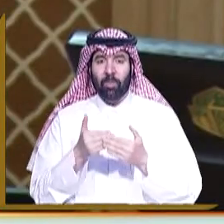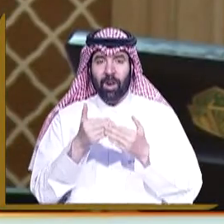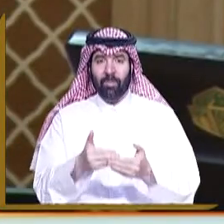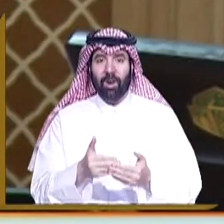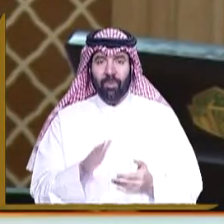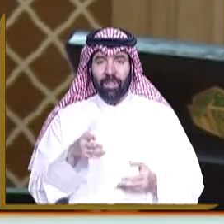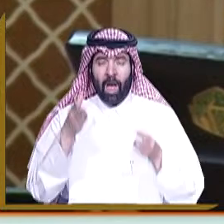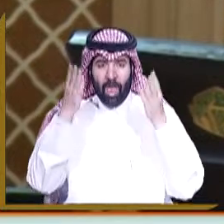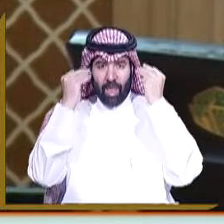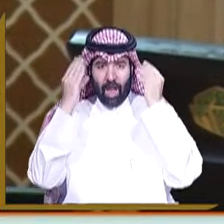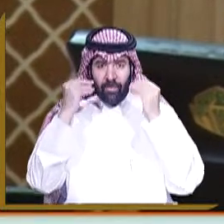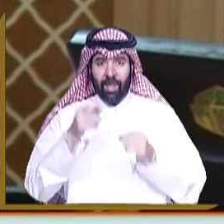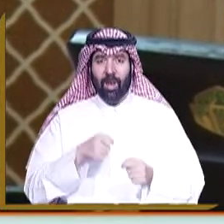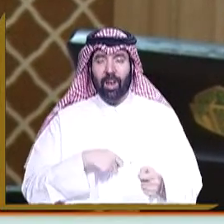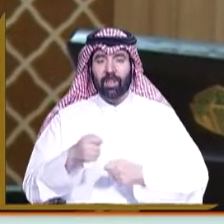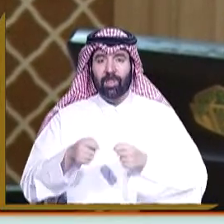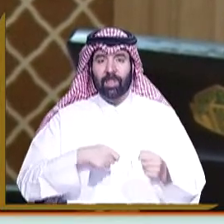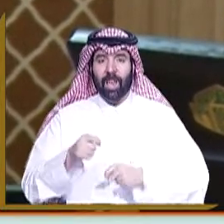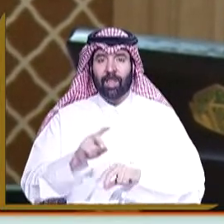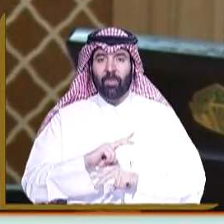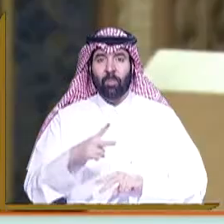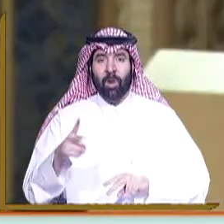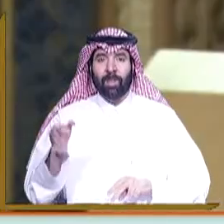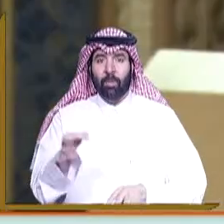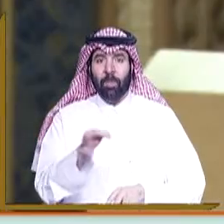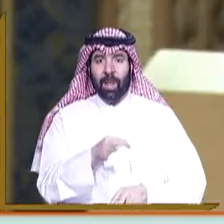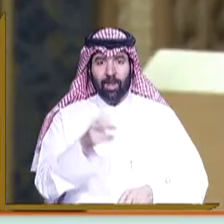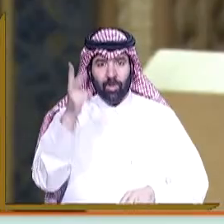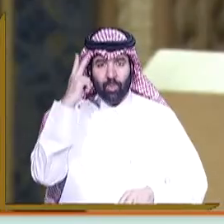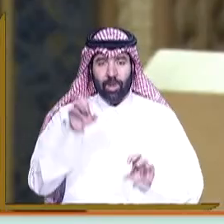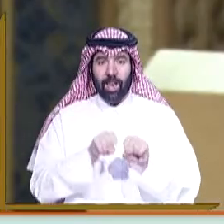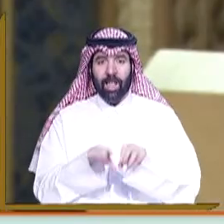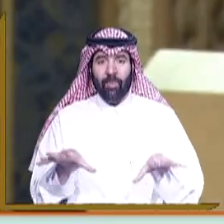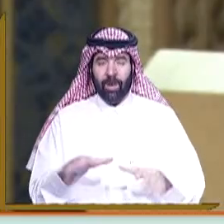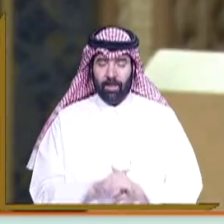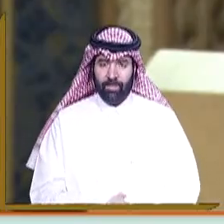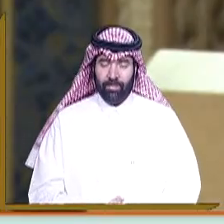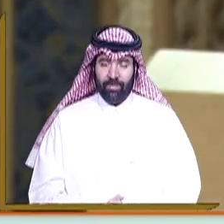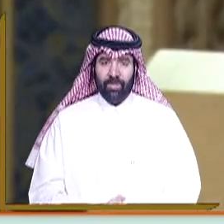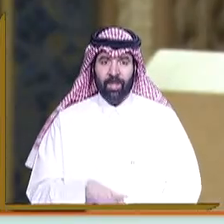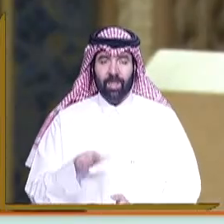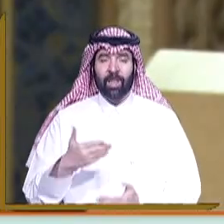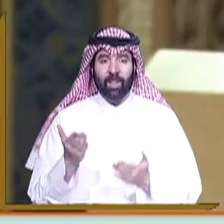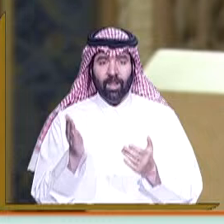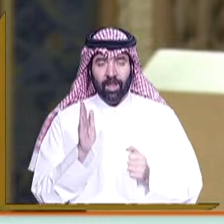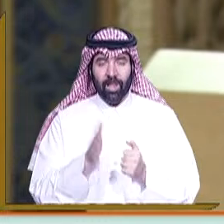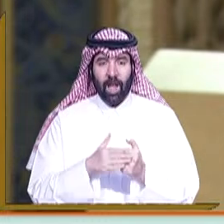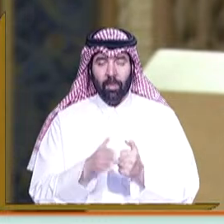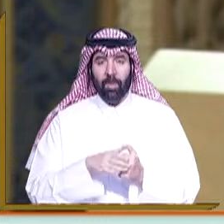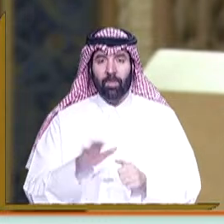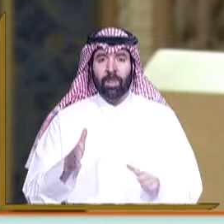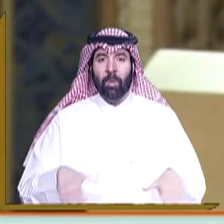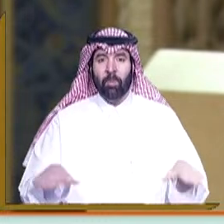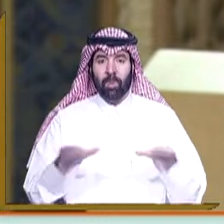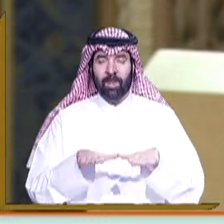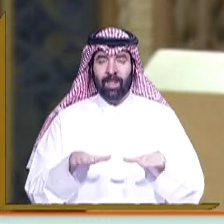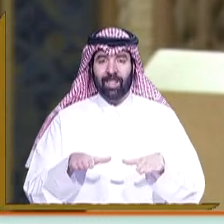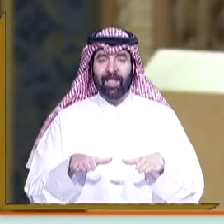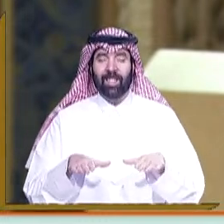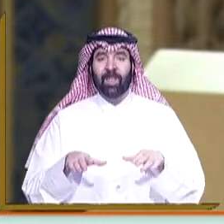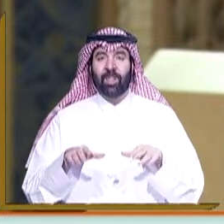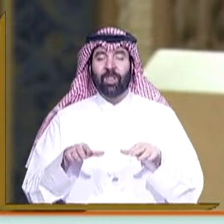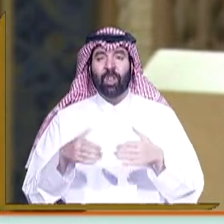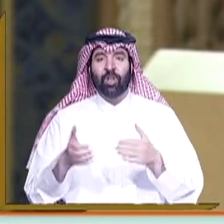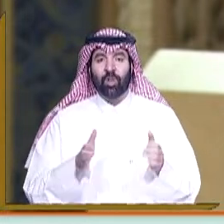الأثر الثقافي والاقتصادي في كل مناطق المملكة. كما طلب المجلس صندوق التنمية الثقافي بالحرص في